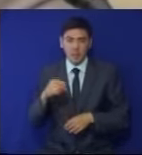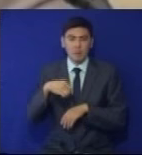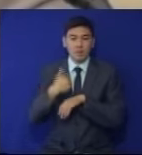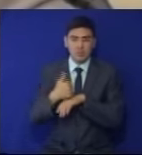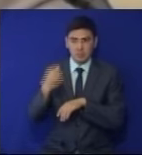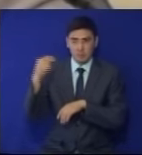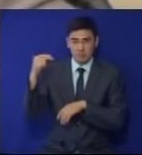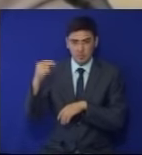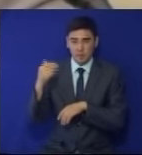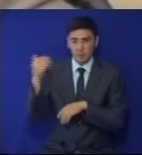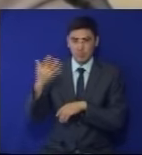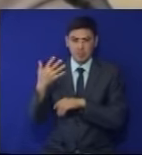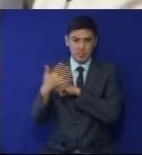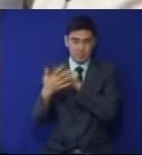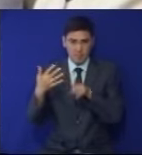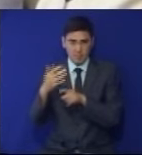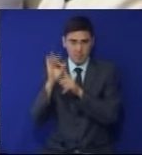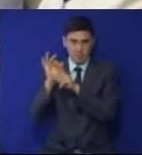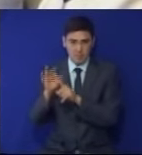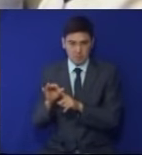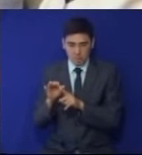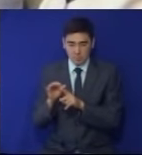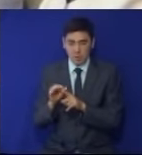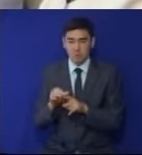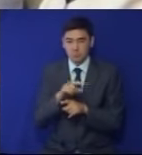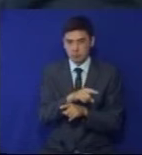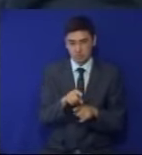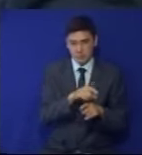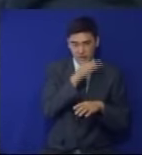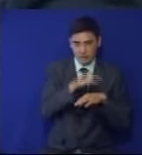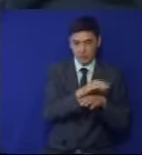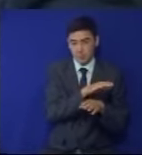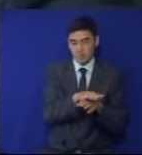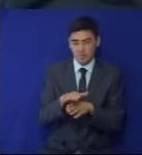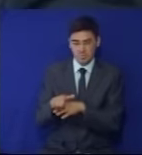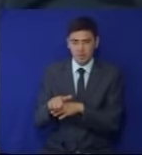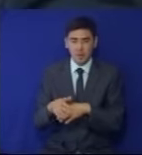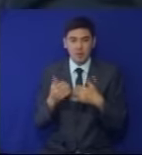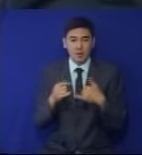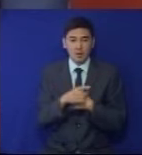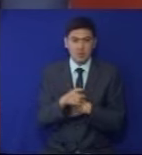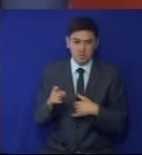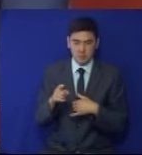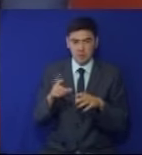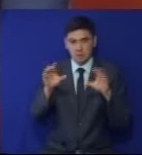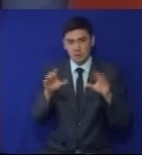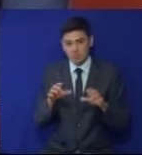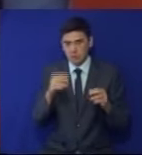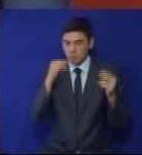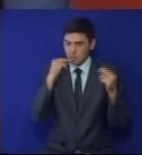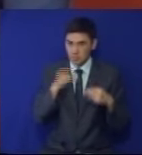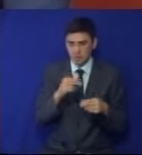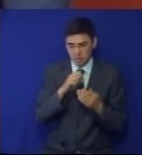президентіміз парламентте өзінің 5 әлеуметтік бастамасын жариялаған болатын. Сондықтан осы бастамалардың сапалы заңдармен қамтамасыз ету